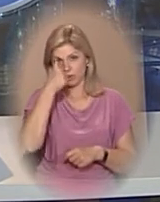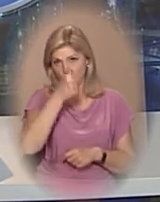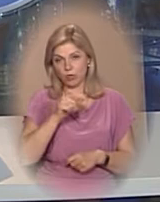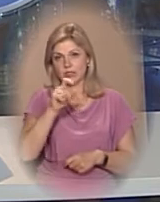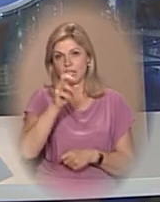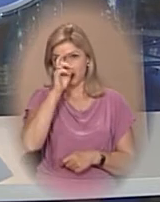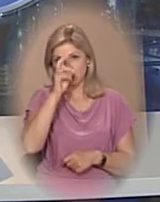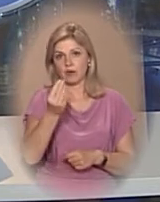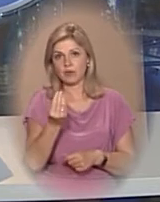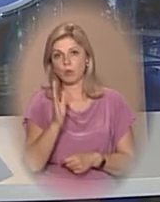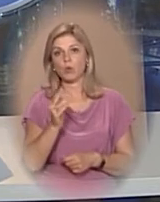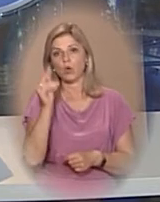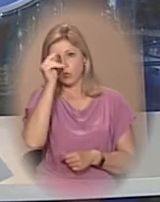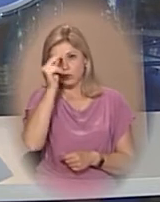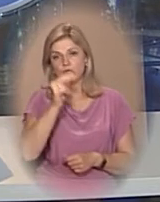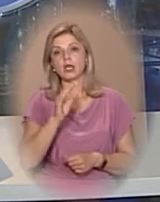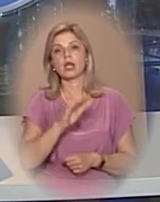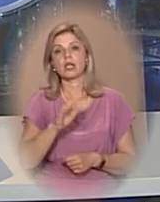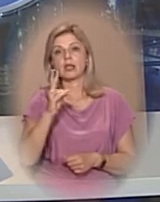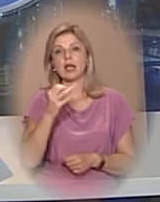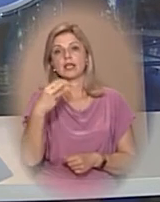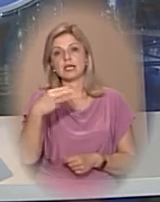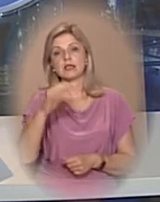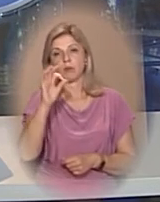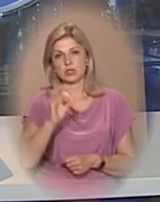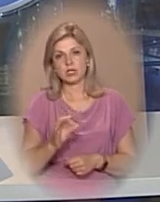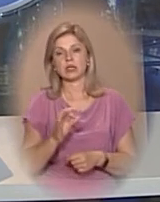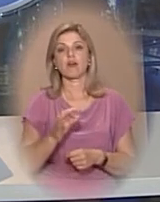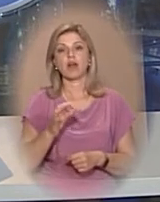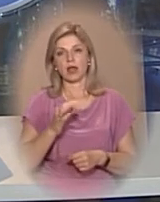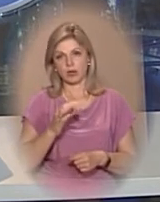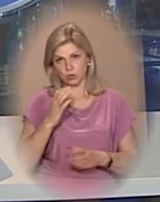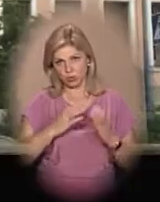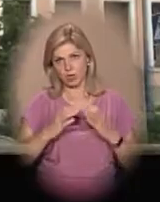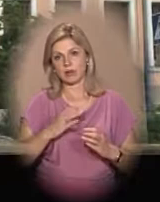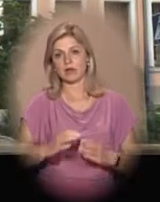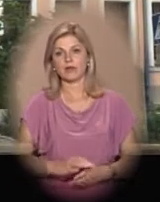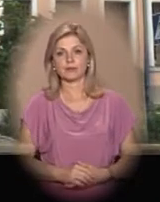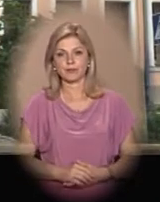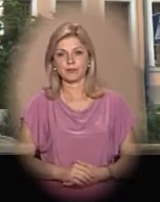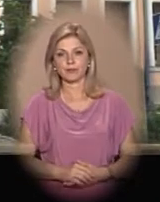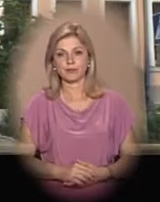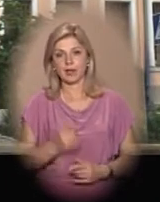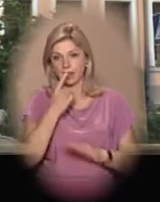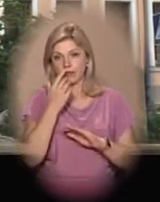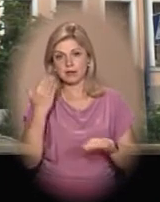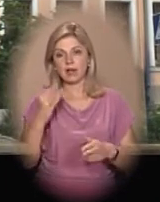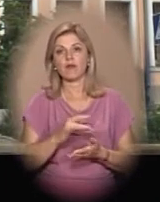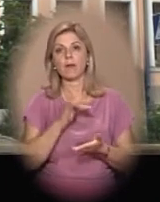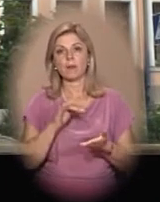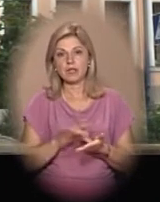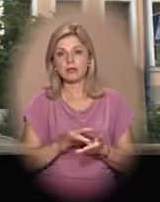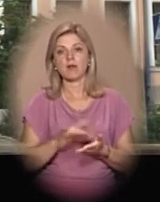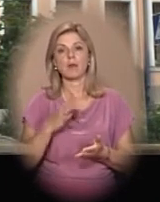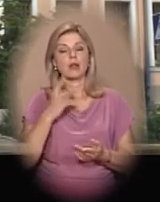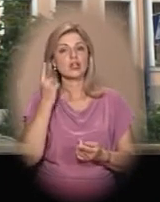кошти навчатимуться на 30% більше студентів. Детальніше у сюжеті. Віднедавна містом поповзли чутки,